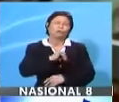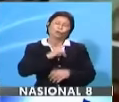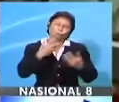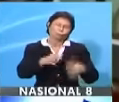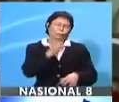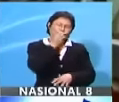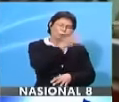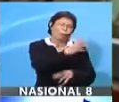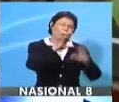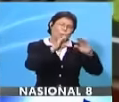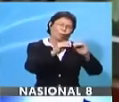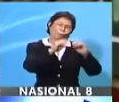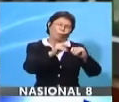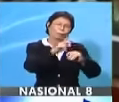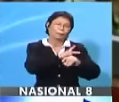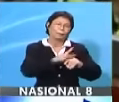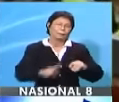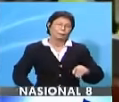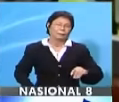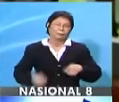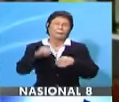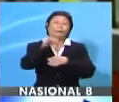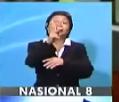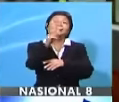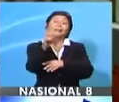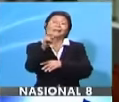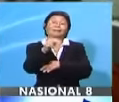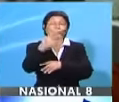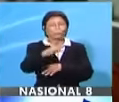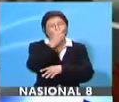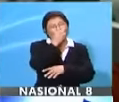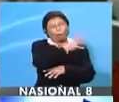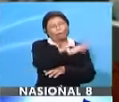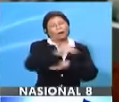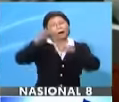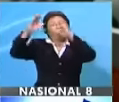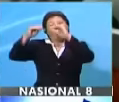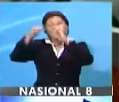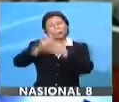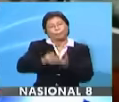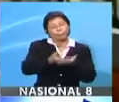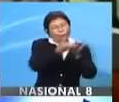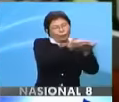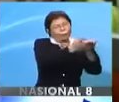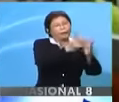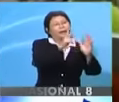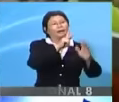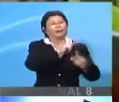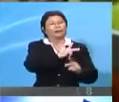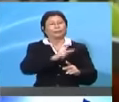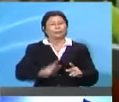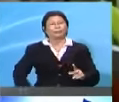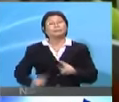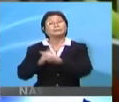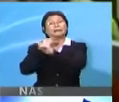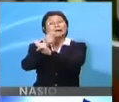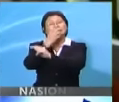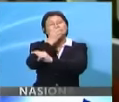dalam mesyuarat Kementerian Dalam Negeri yang diharap untuk membangkitkan perkara ini kepada Kementerian Pertahanan